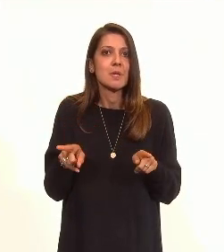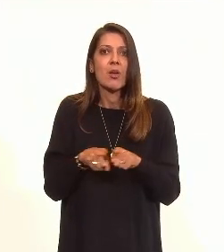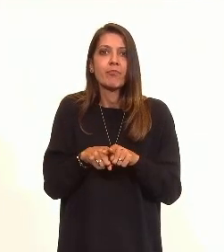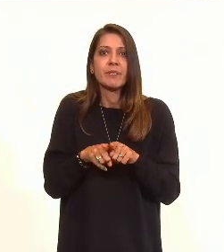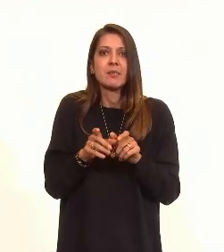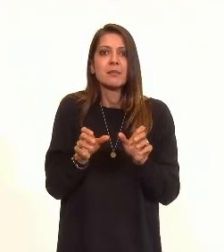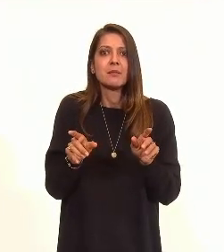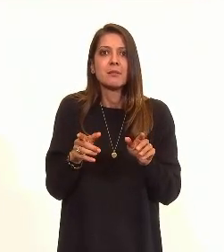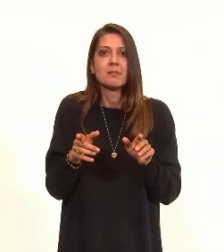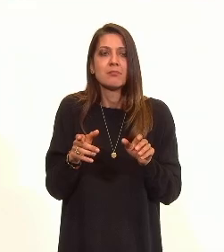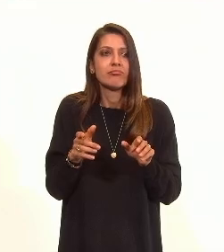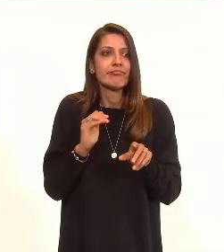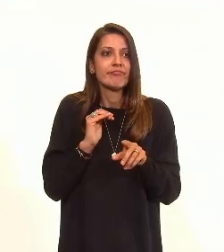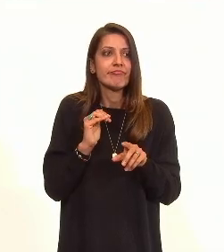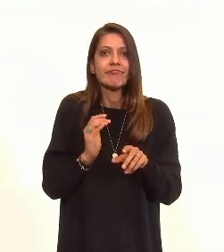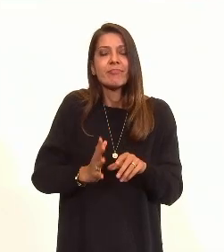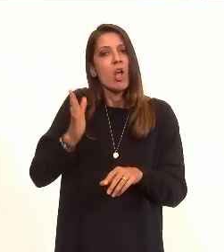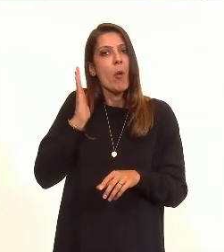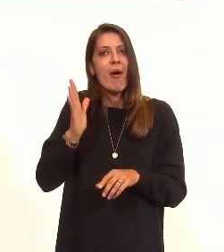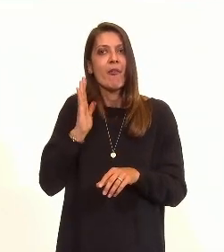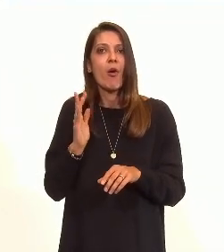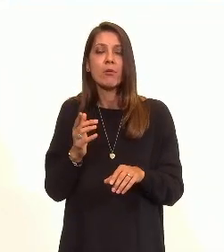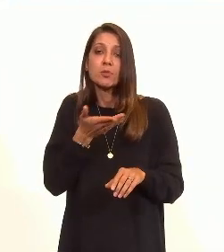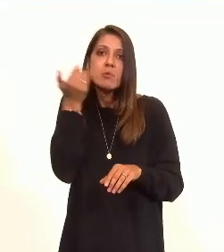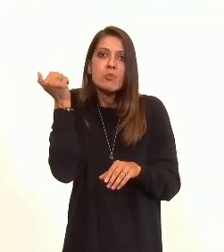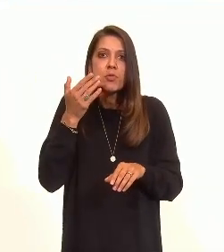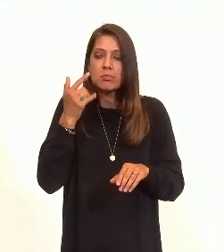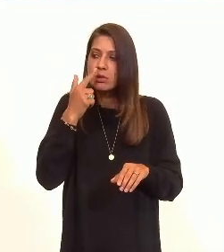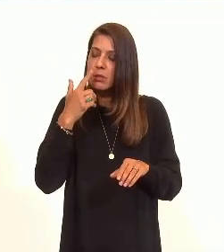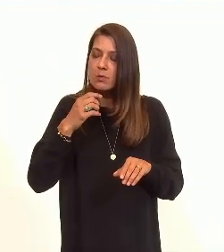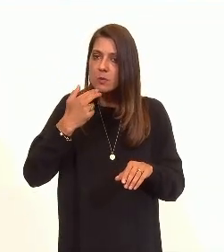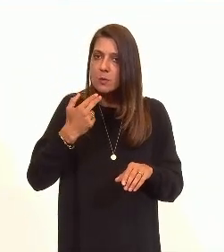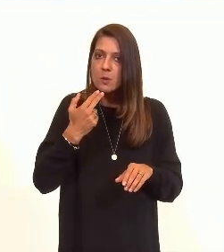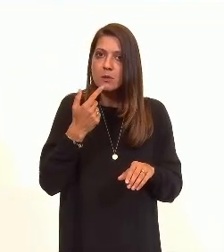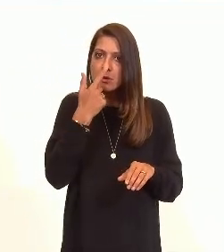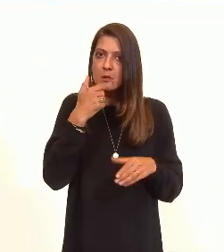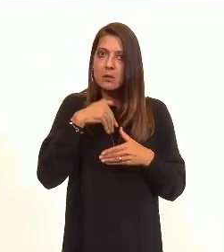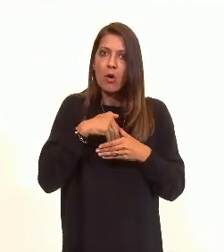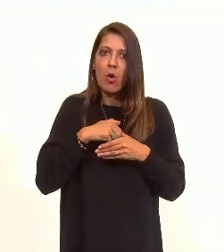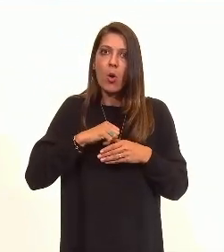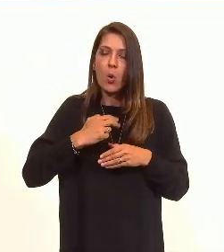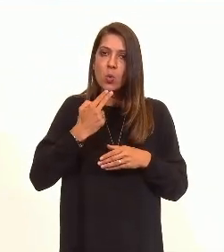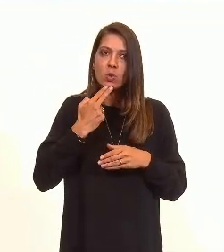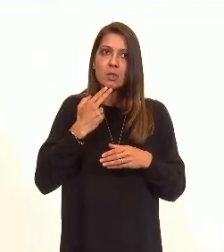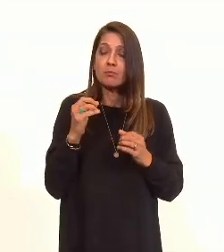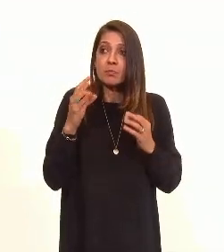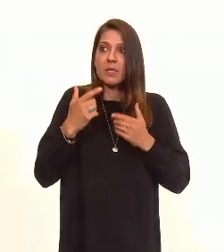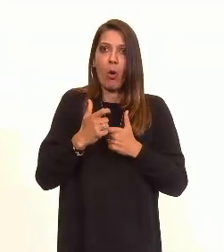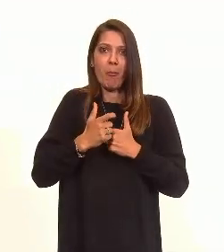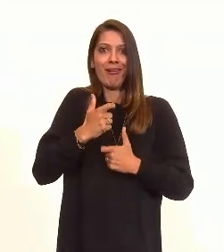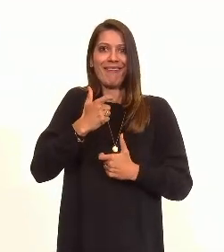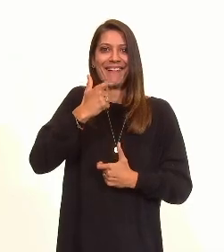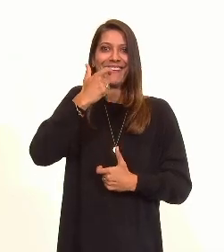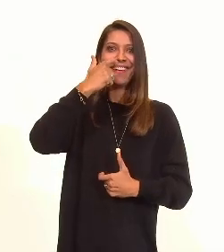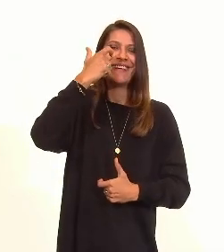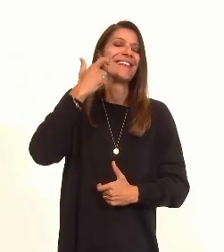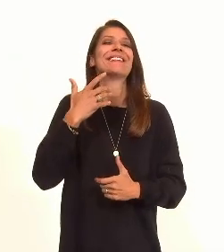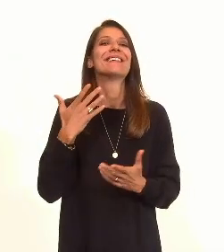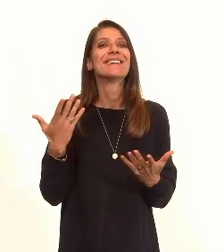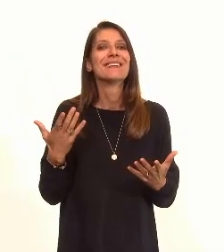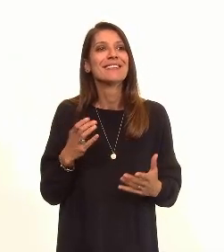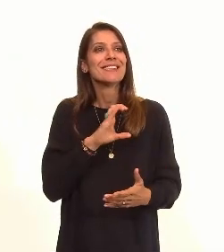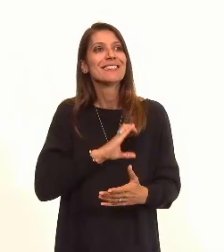C'est-à-dire? Je suis mieux. Je prends quelques centimètres de plus. J'essaie de